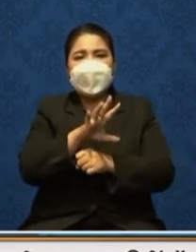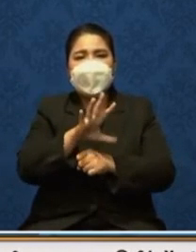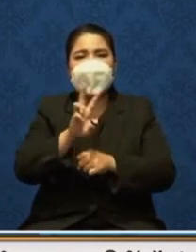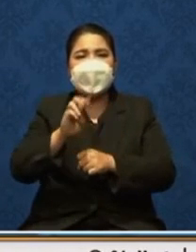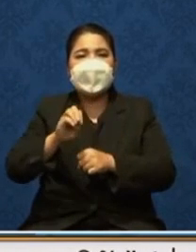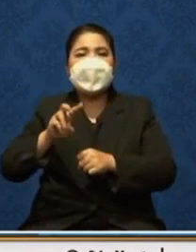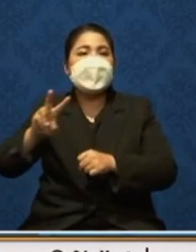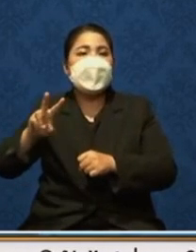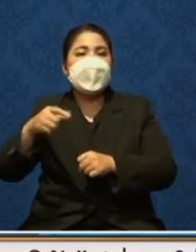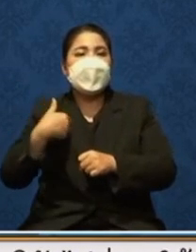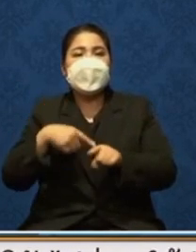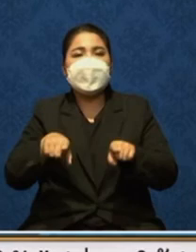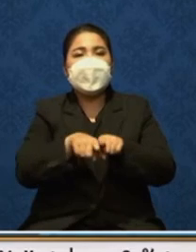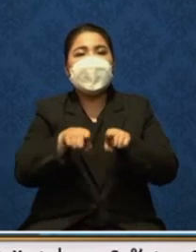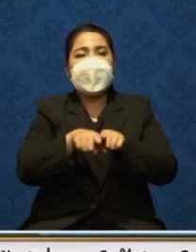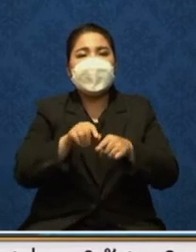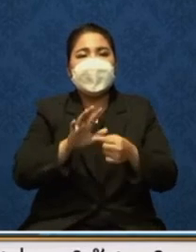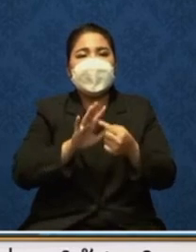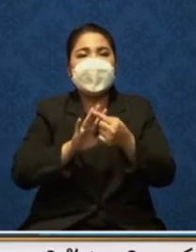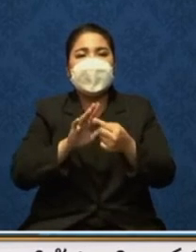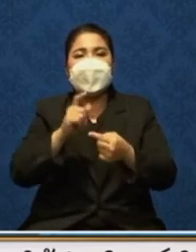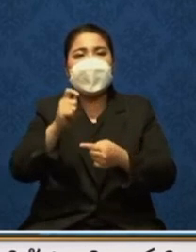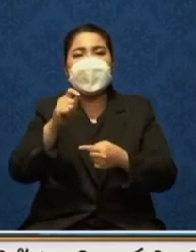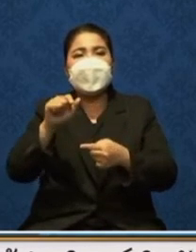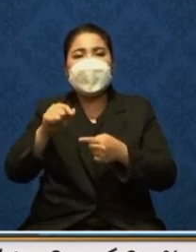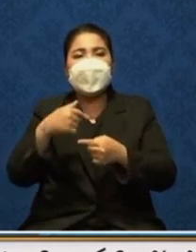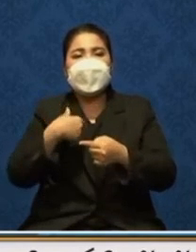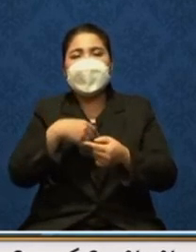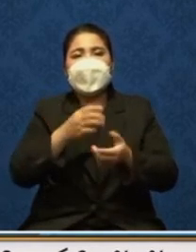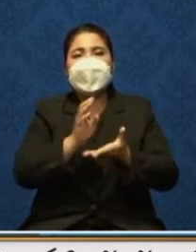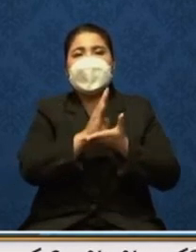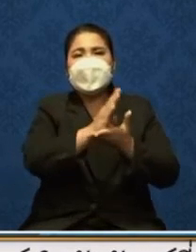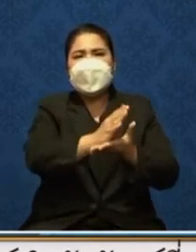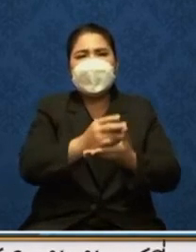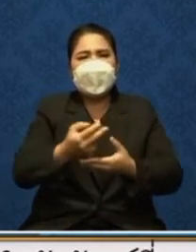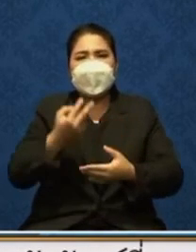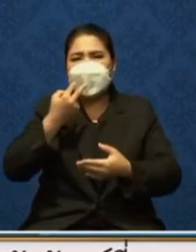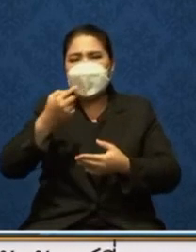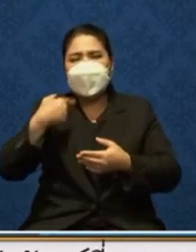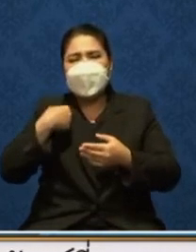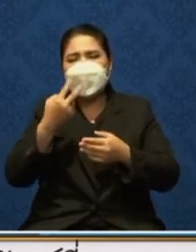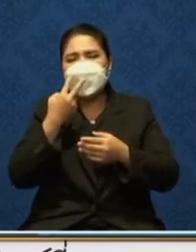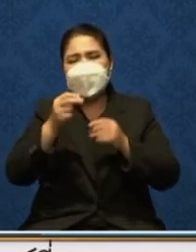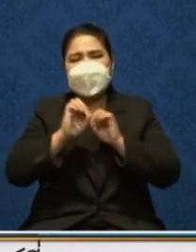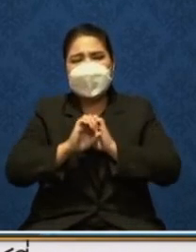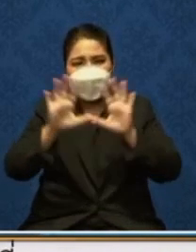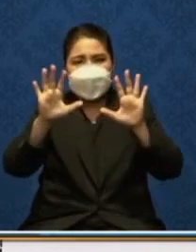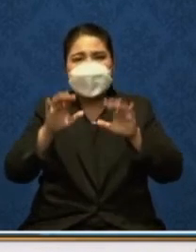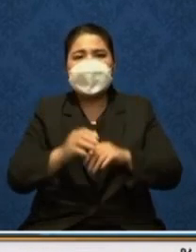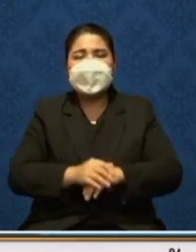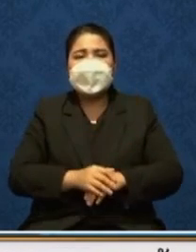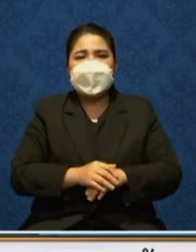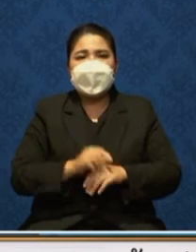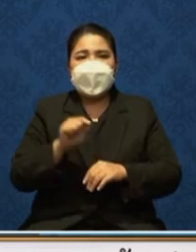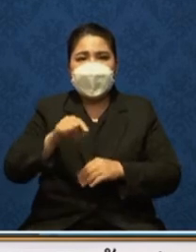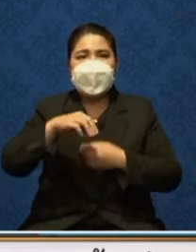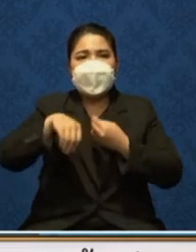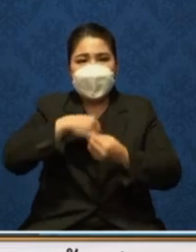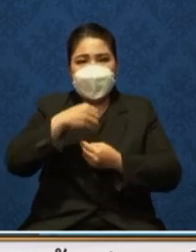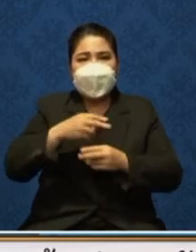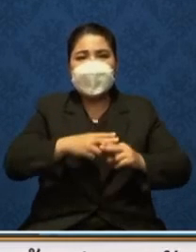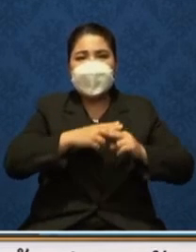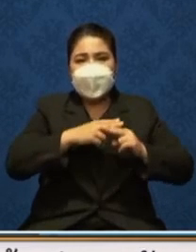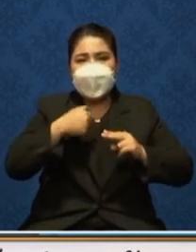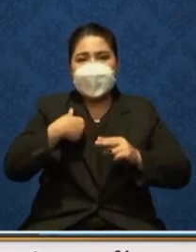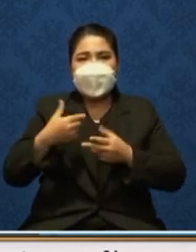ภูมจัไยนะแลครับไบนี้เอาไปให้ใครดูเค้ากวหัวชัดขนาดนี้เขธทโษเอาธุรกิจตัเองเข้ามารบ